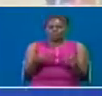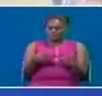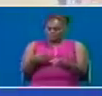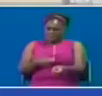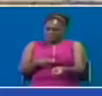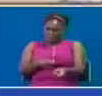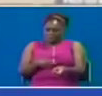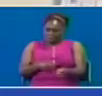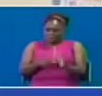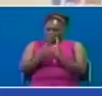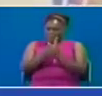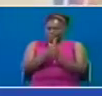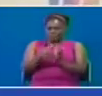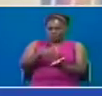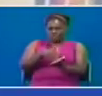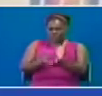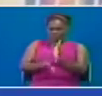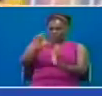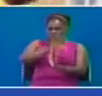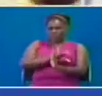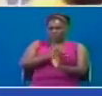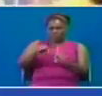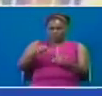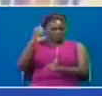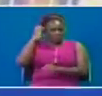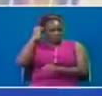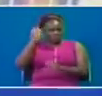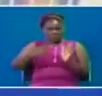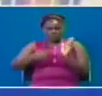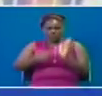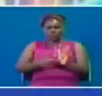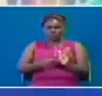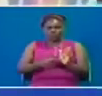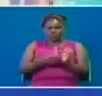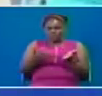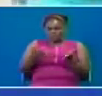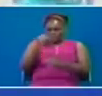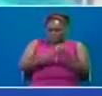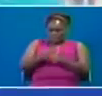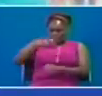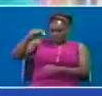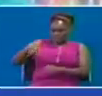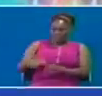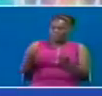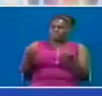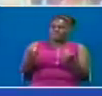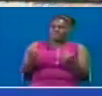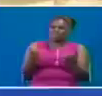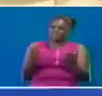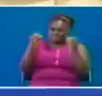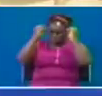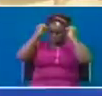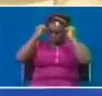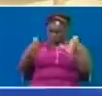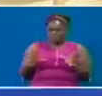kwa mtaala hafifu, huenda utendakazi wa vyuo hivyo utaanza kuonekana, na haswa mwaka huu ambapo idadi ya wanafunzi